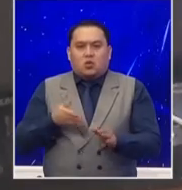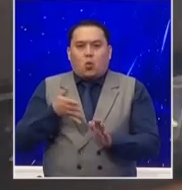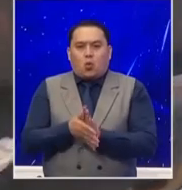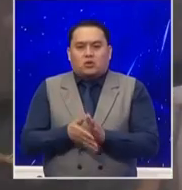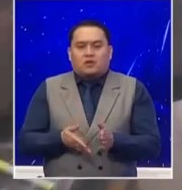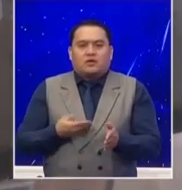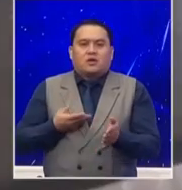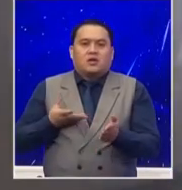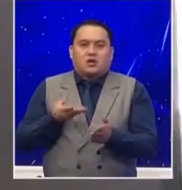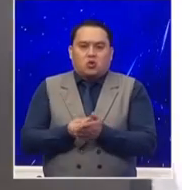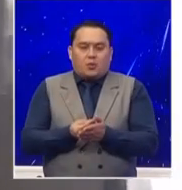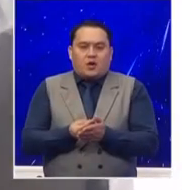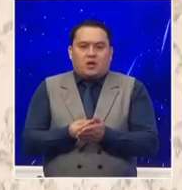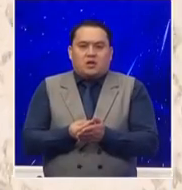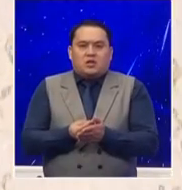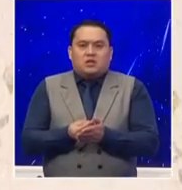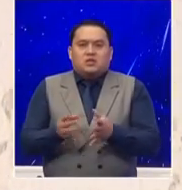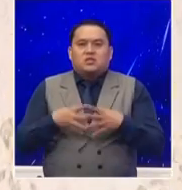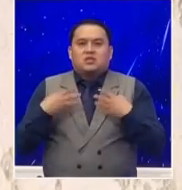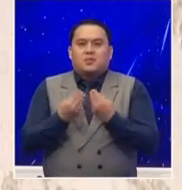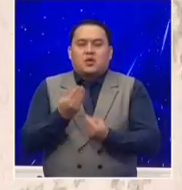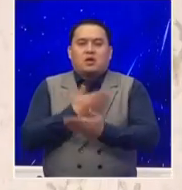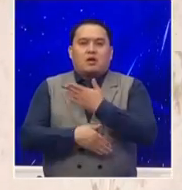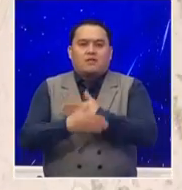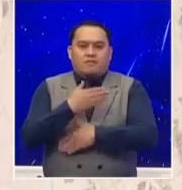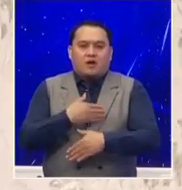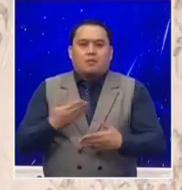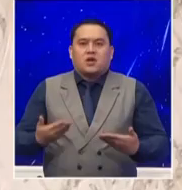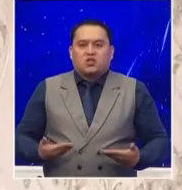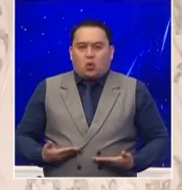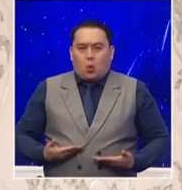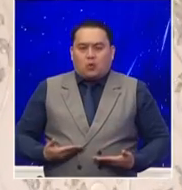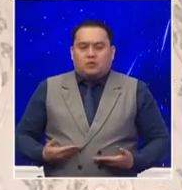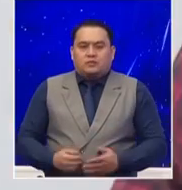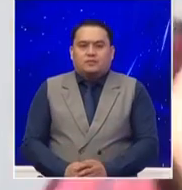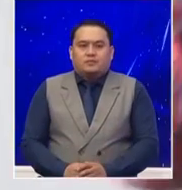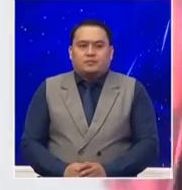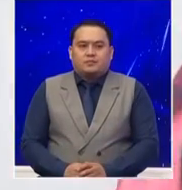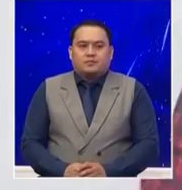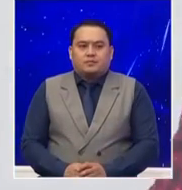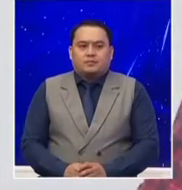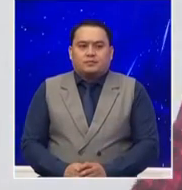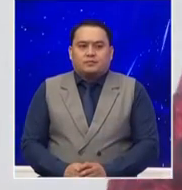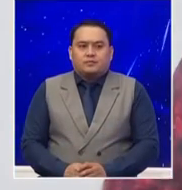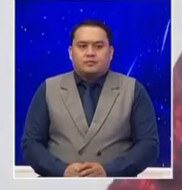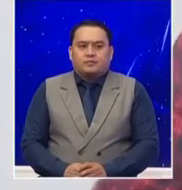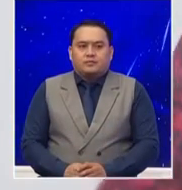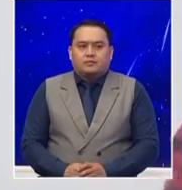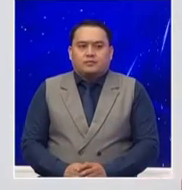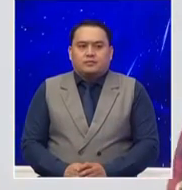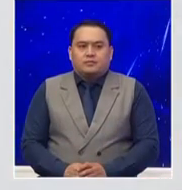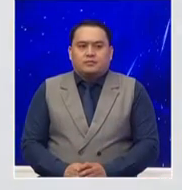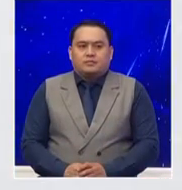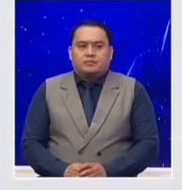на погашение коммунальных платежей. К слову, семье с детьми-инвалидами здесь проживает не один десяток. Ни патрон жок, ни жок, бәрін өзім